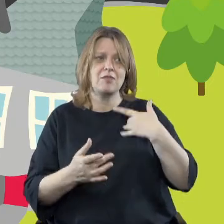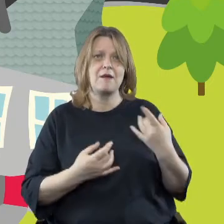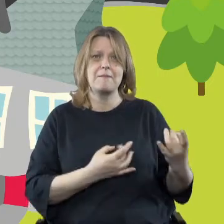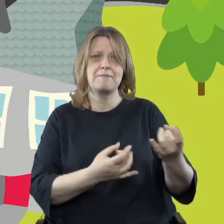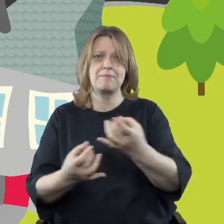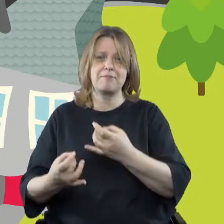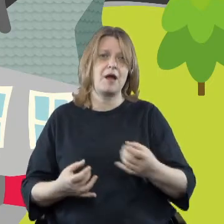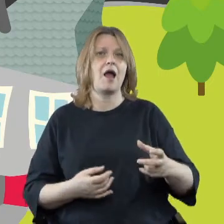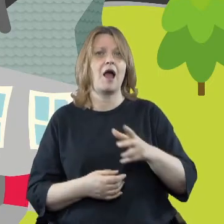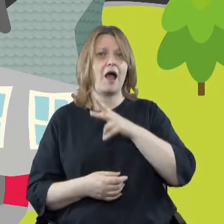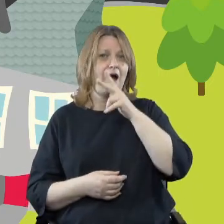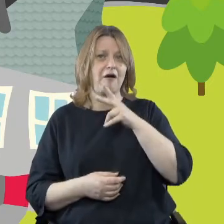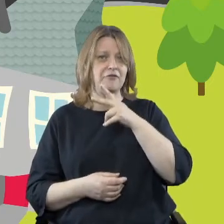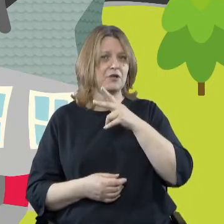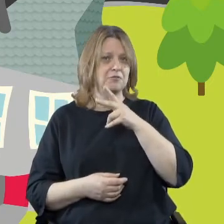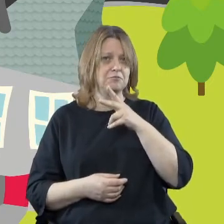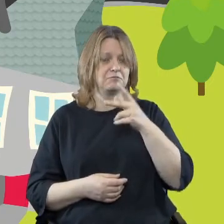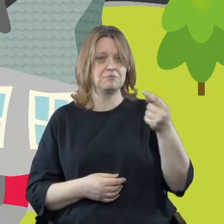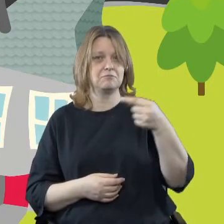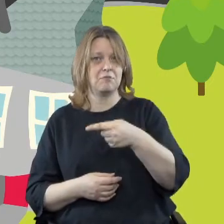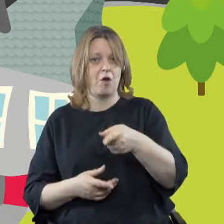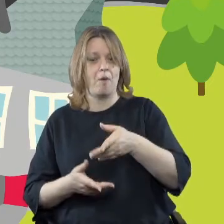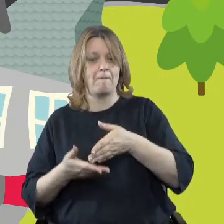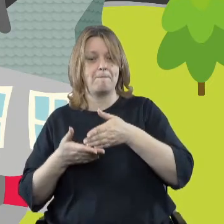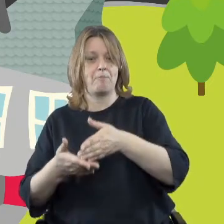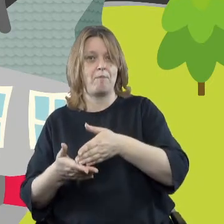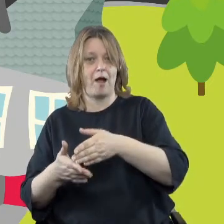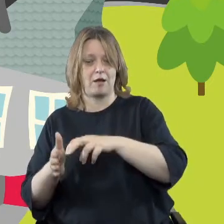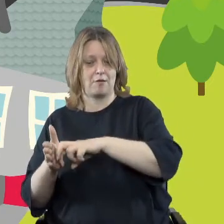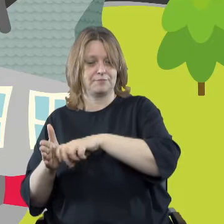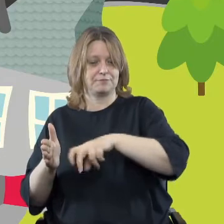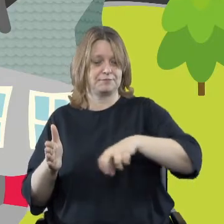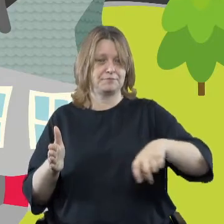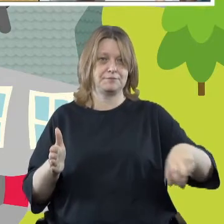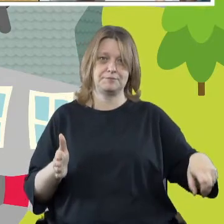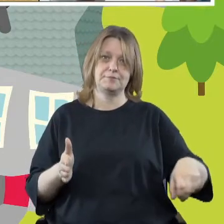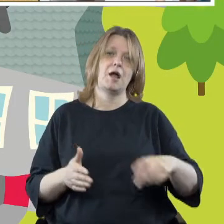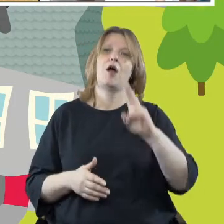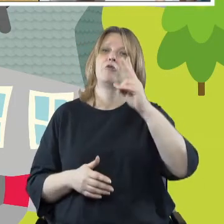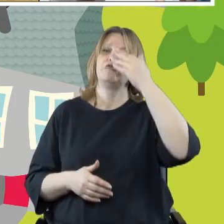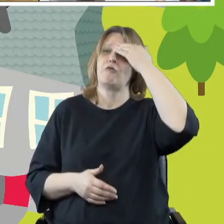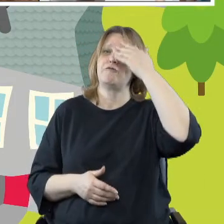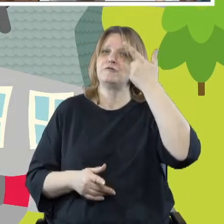pomaga przejść przez ulicę. Kto wie, co to jest?